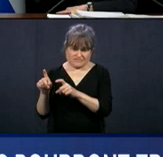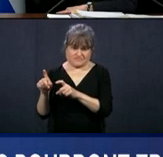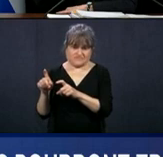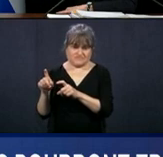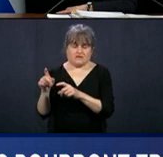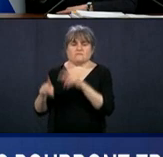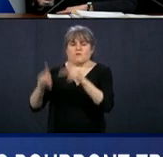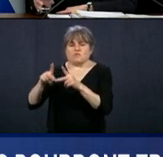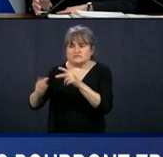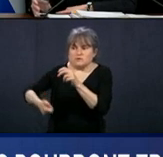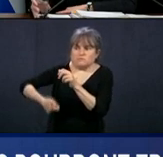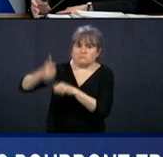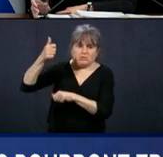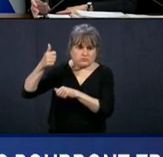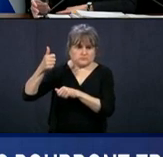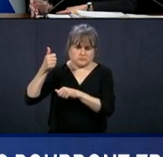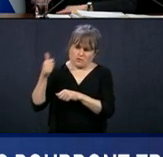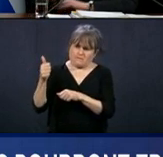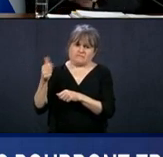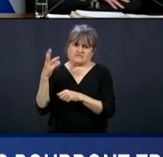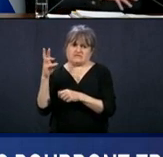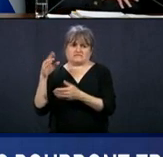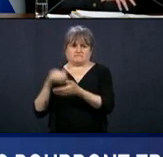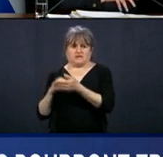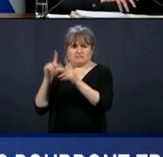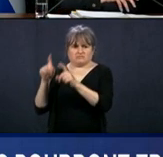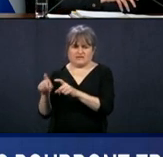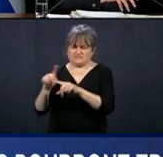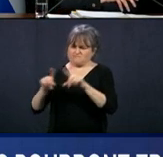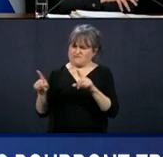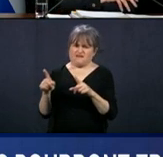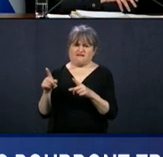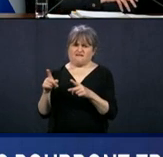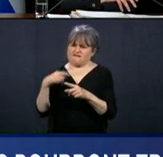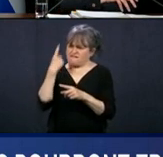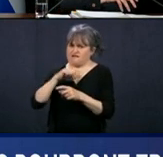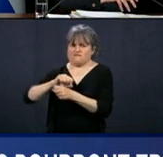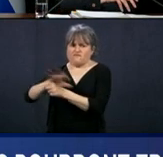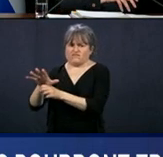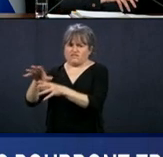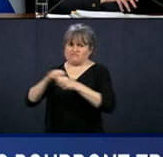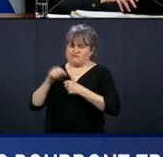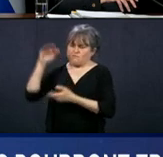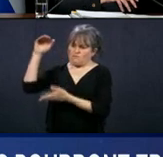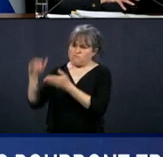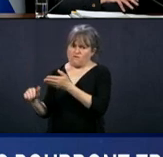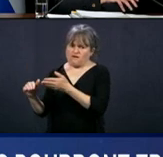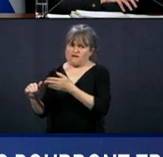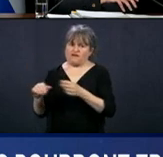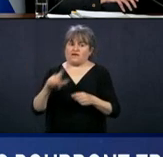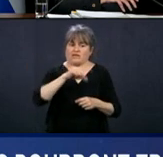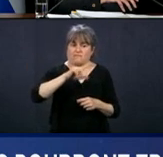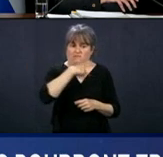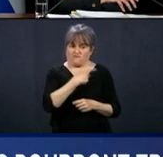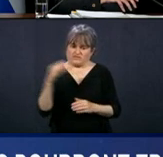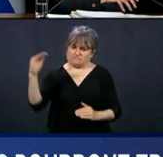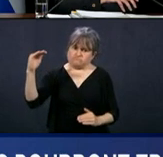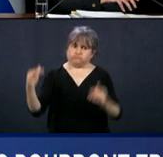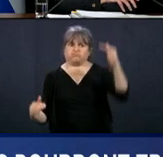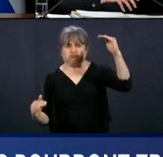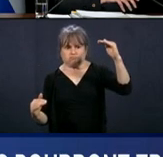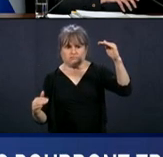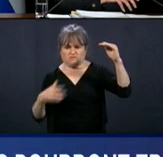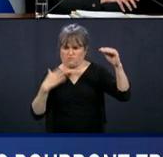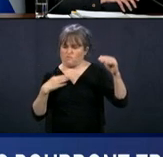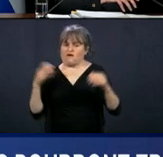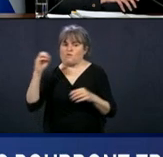jour. En nombre absolu, là, le Québec là, fait bande à part. Et ils entendent en Ontario